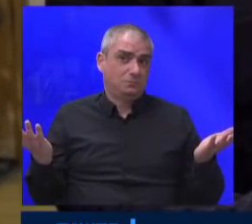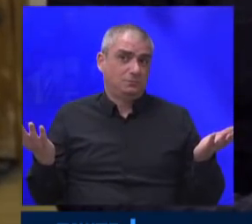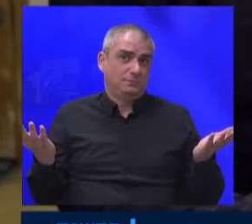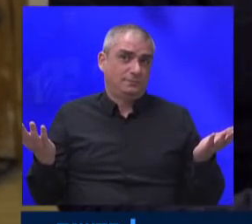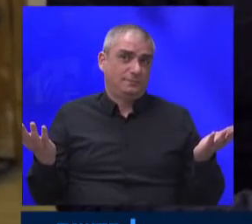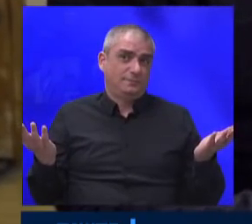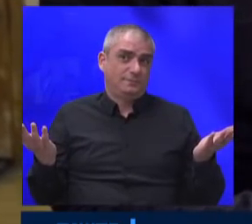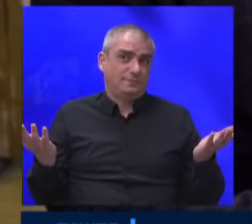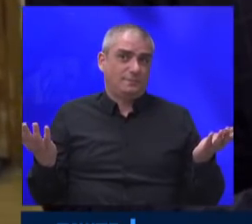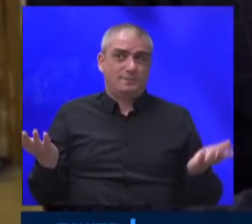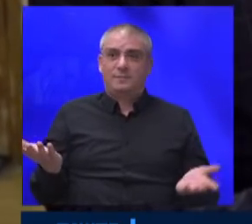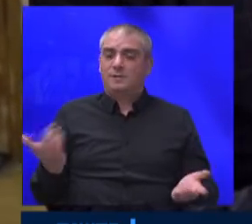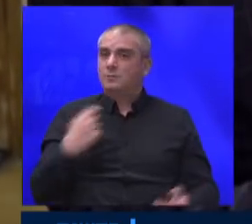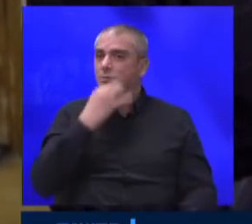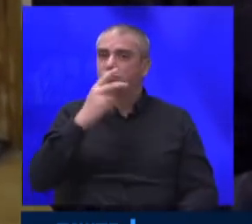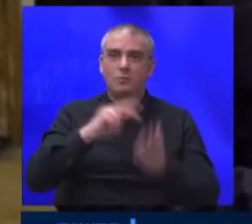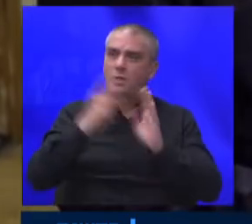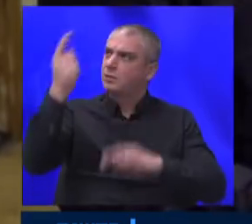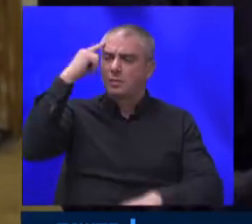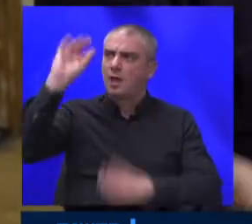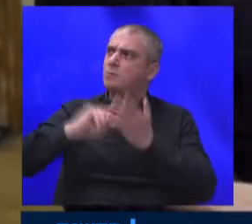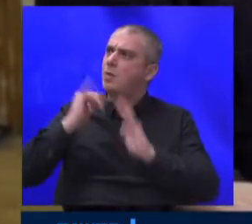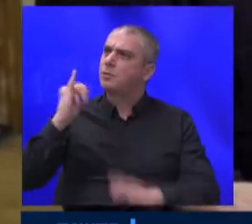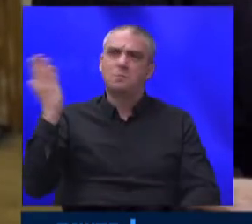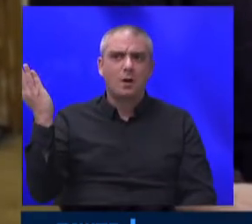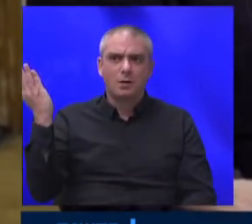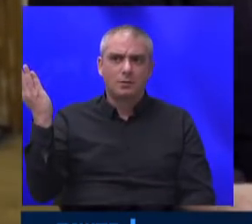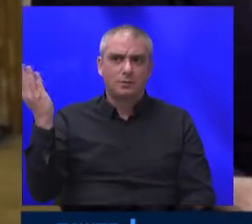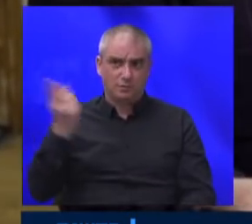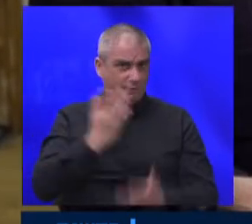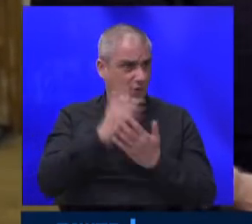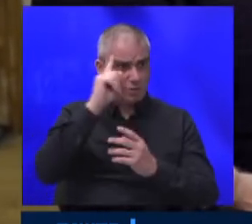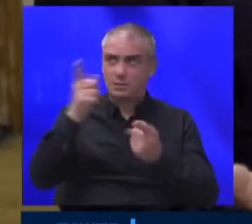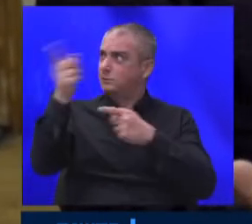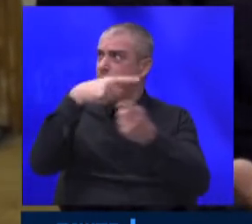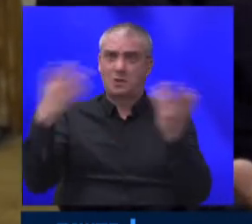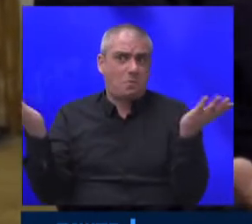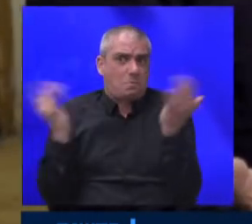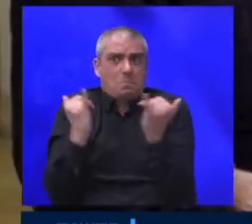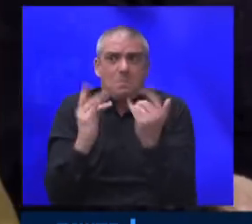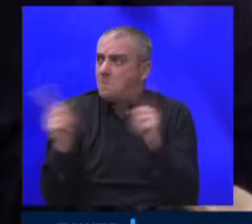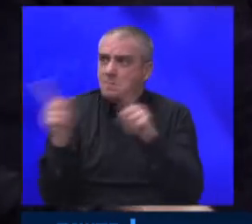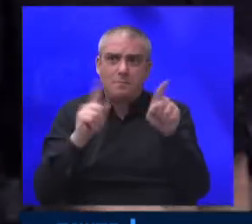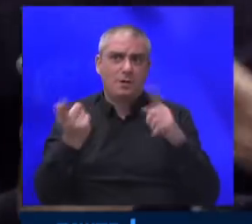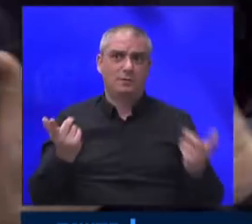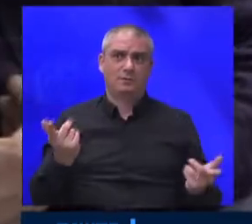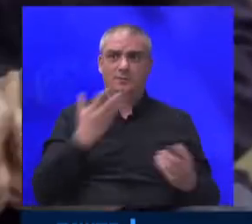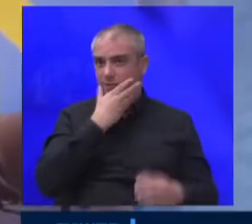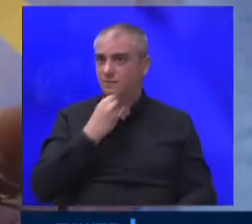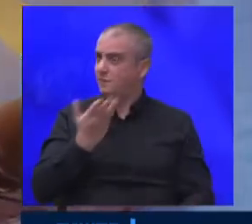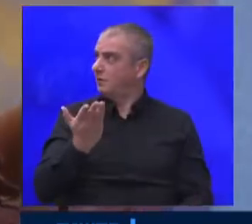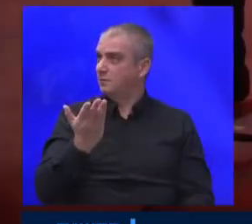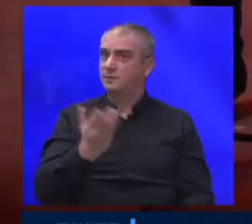בוא נשאל את הפוליטיקאים מה דעתם הפוליטית. אתה כבר לא יודע גם אצלהם מי זה מה. יפה. יפה, מוני. אז אותנו